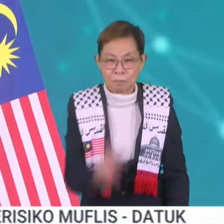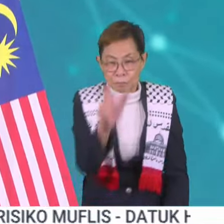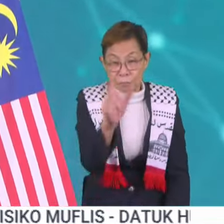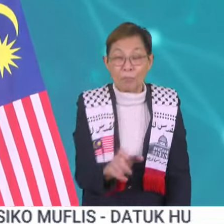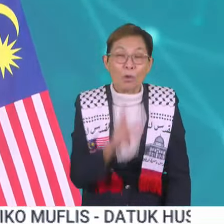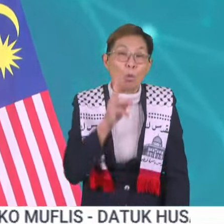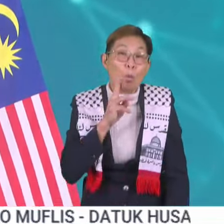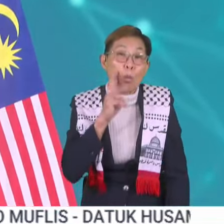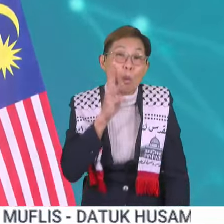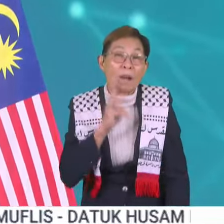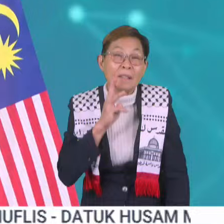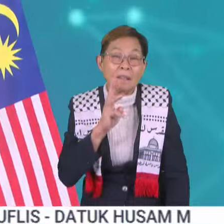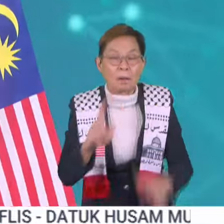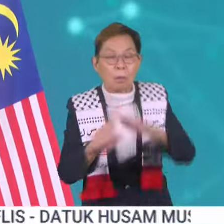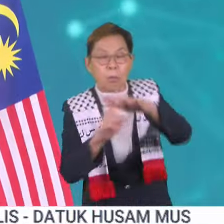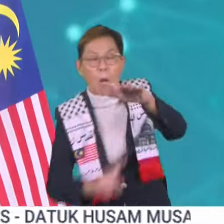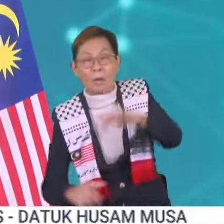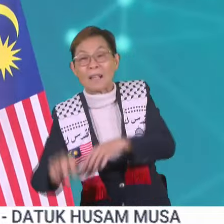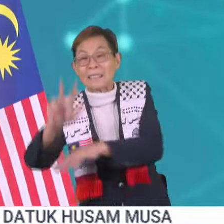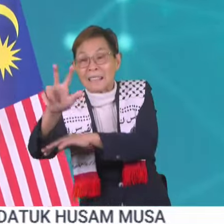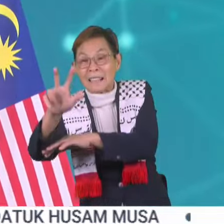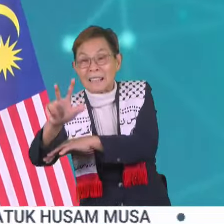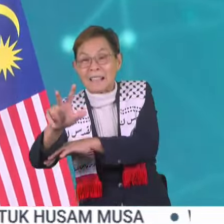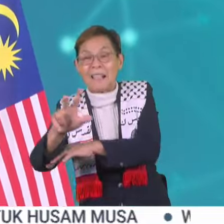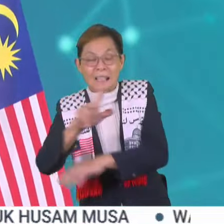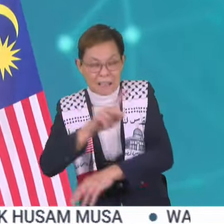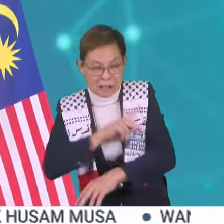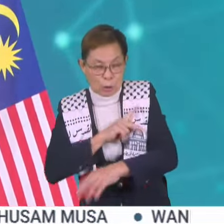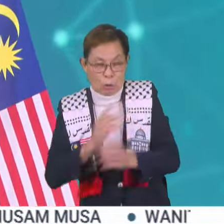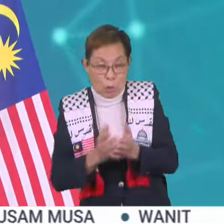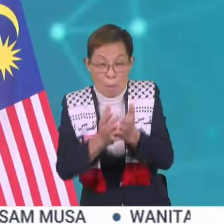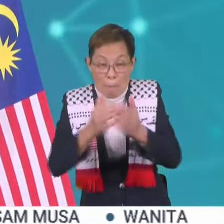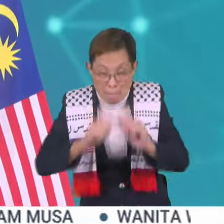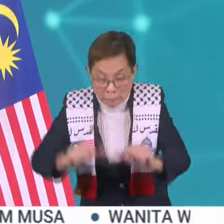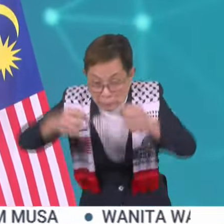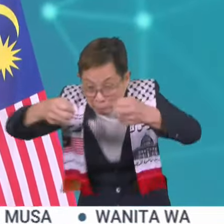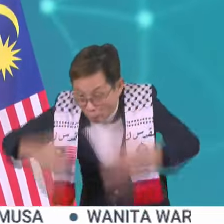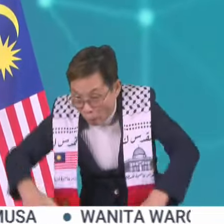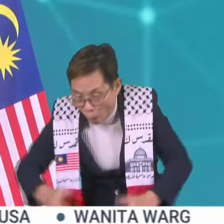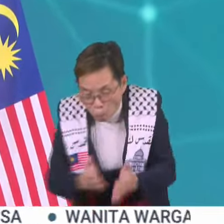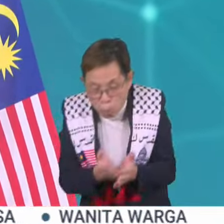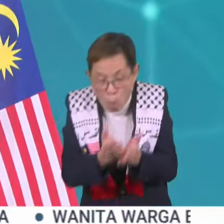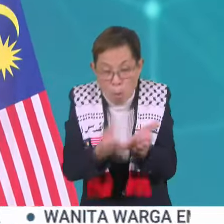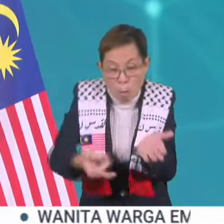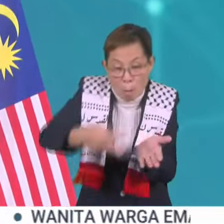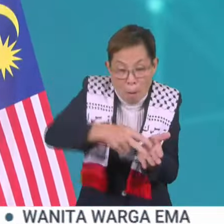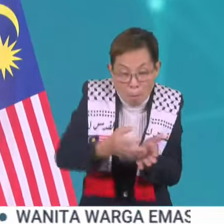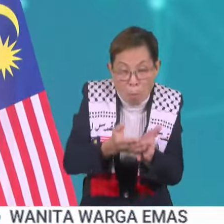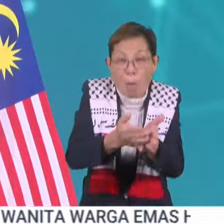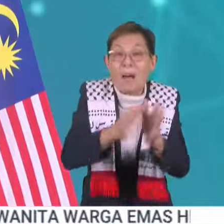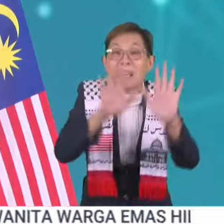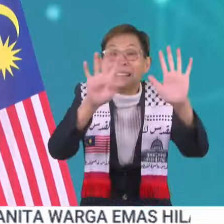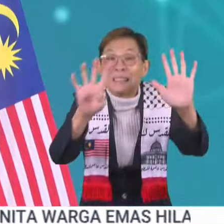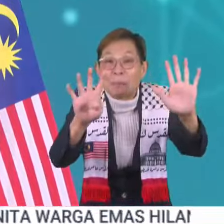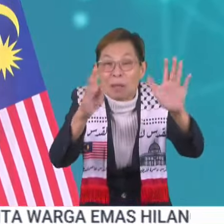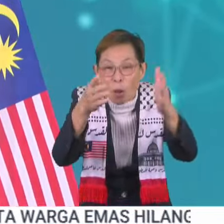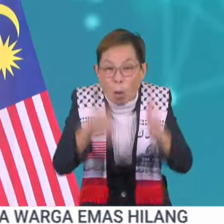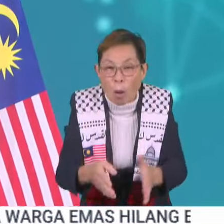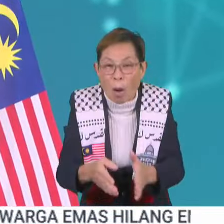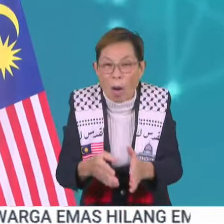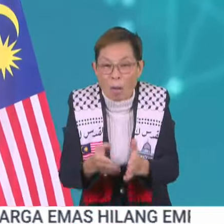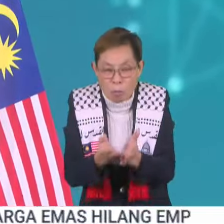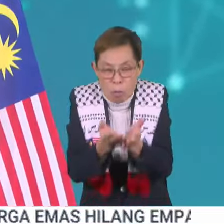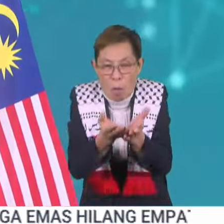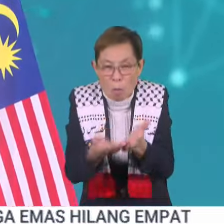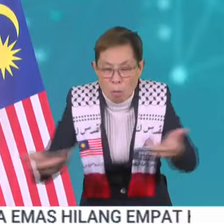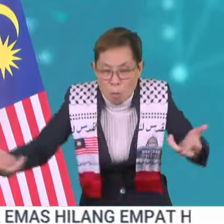Seorang wanita lemas, manakala tiga lagi termasuk seorang tekong dipercayai masih hilang selepas bot dinaiki 9 individu dirempuh